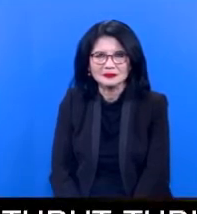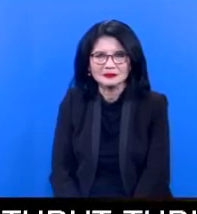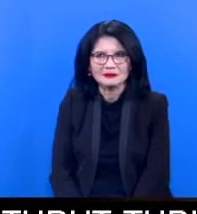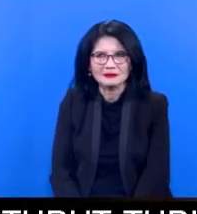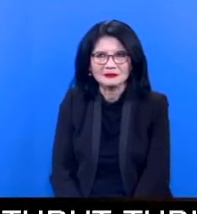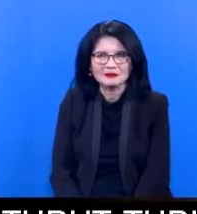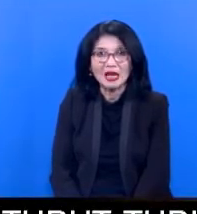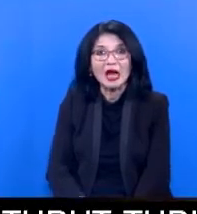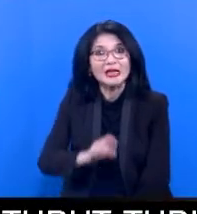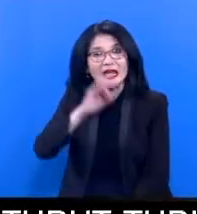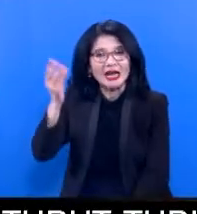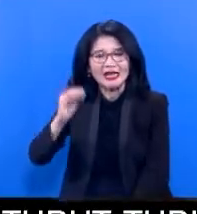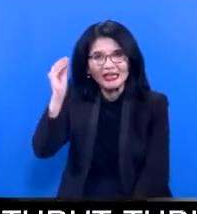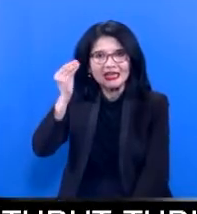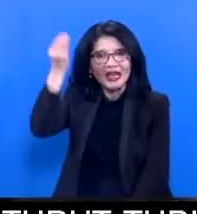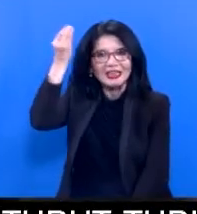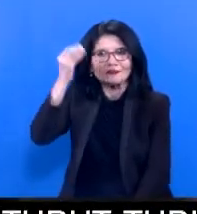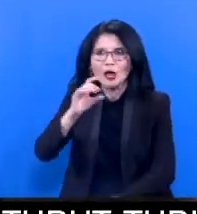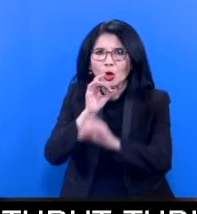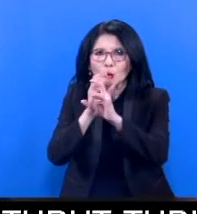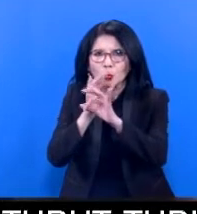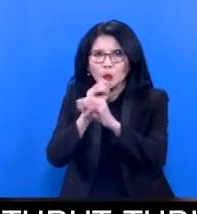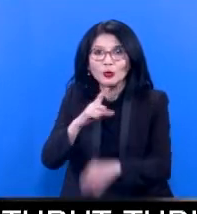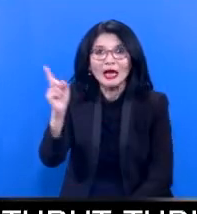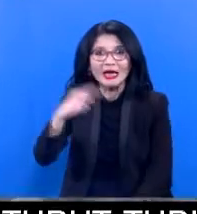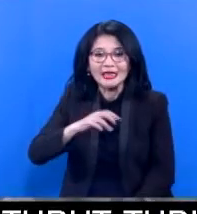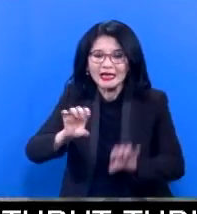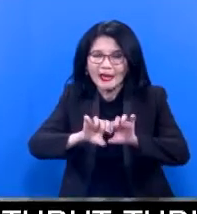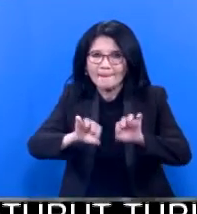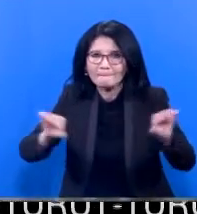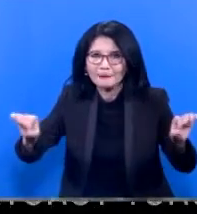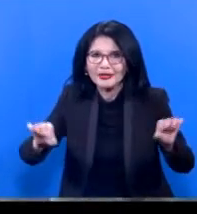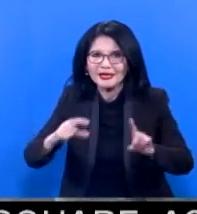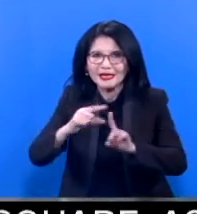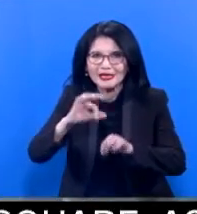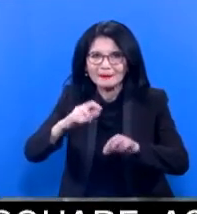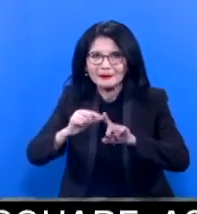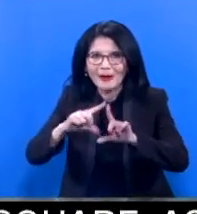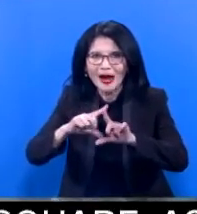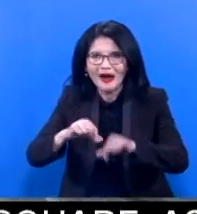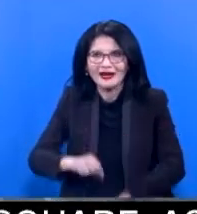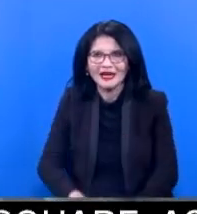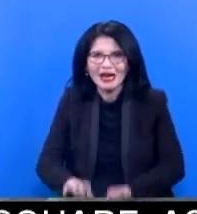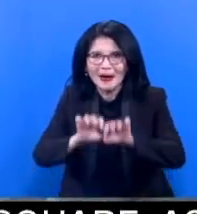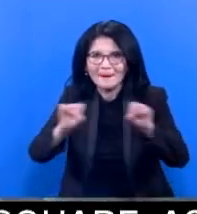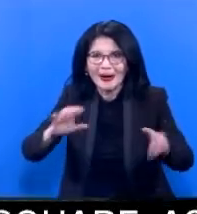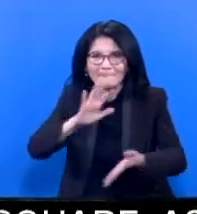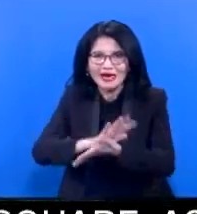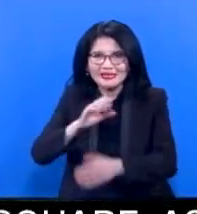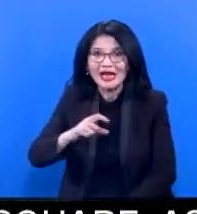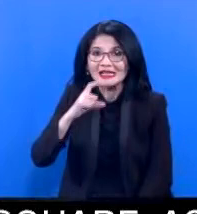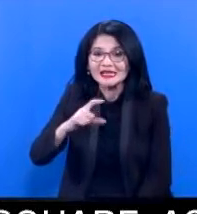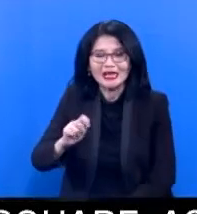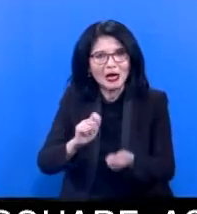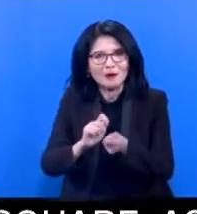Tidak kalah kreatif, suara unik seperti seruling juga dibuat dari pipa paralon yang sudah tidak lagi terpakai. Cara membuatnya pun